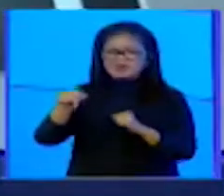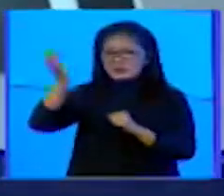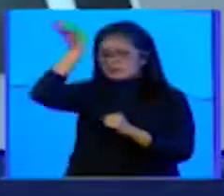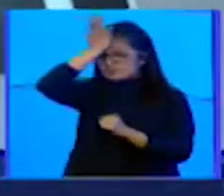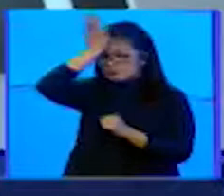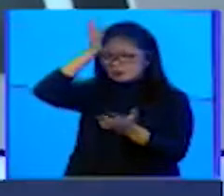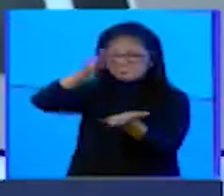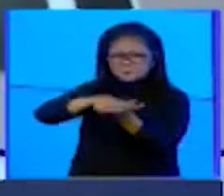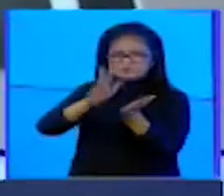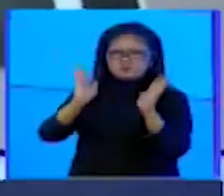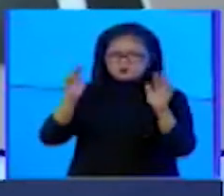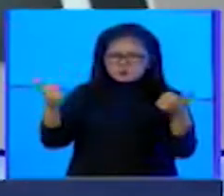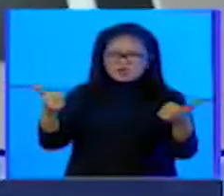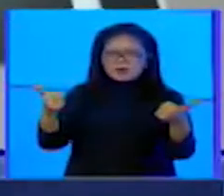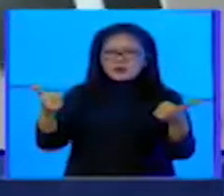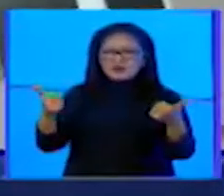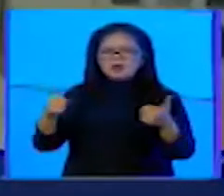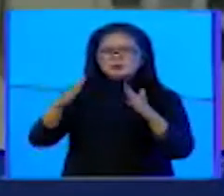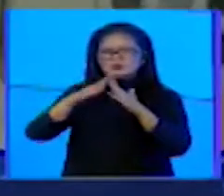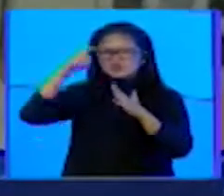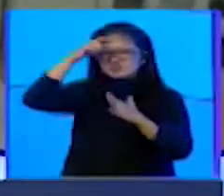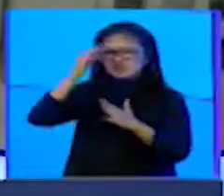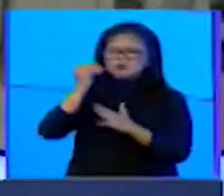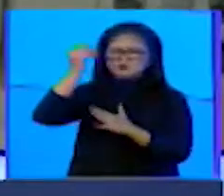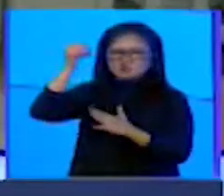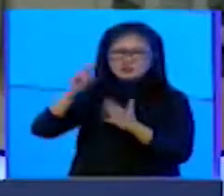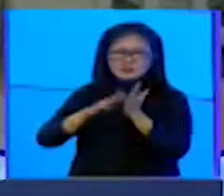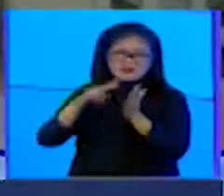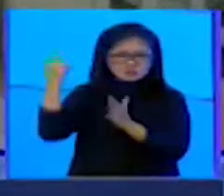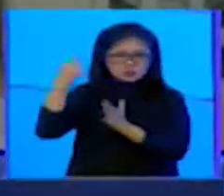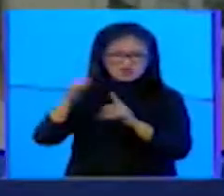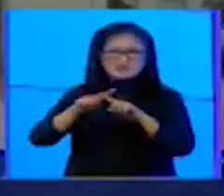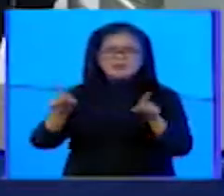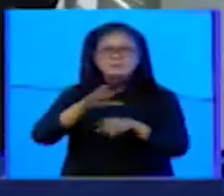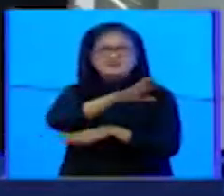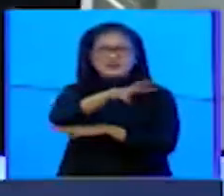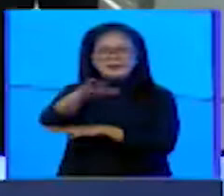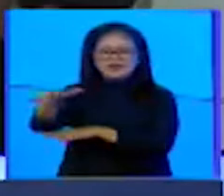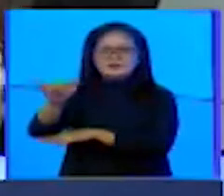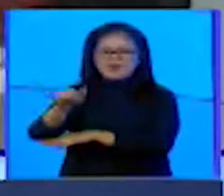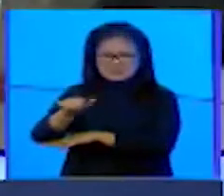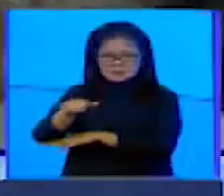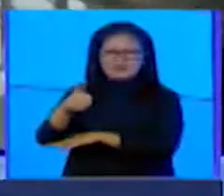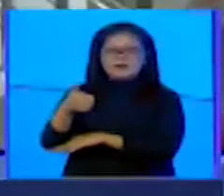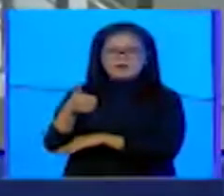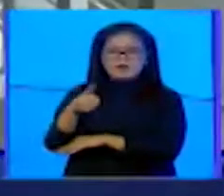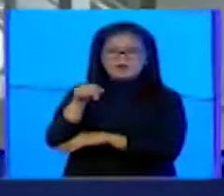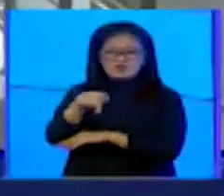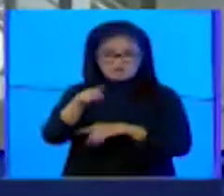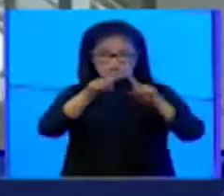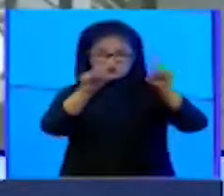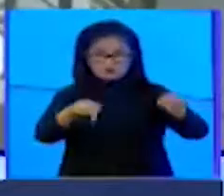sakit rujukan nasional maupun rumah sakit rujukan provinsi DIY. Nah, sehingga dengan surat keterangan